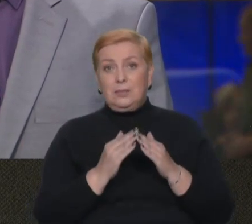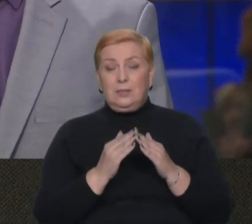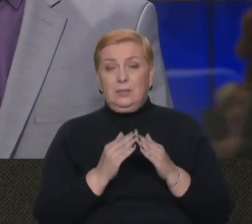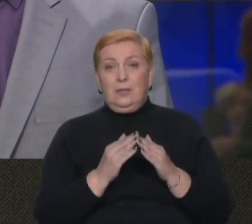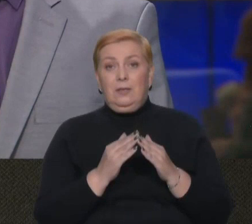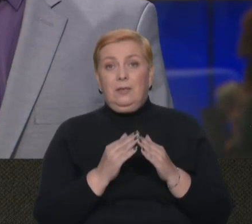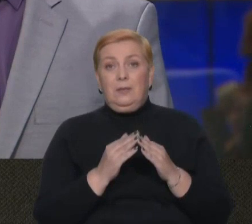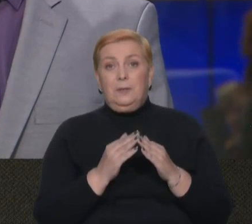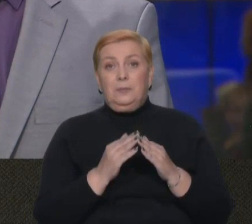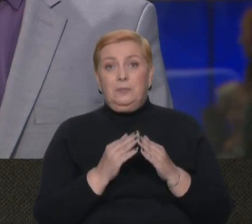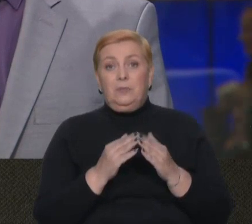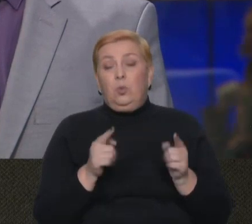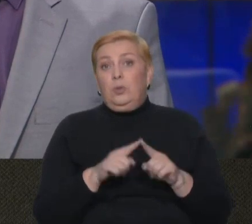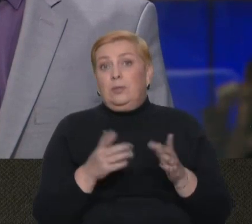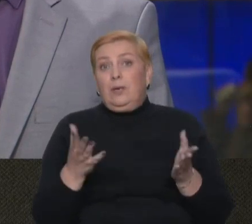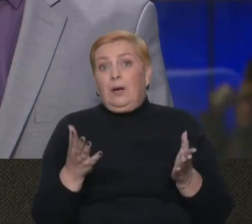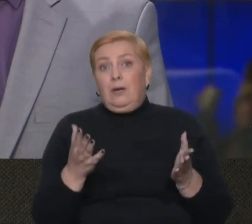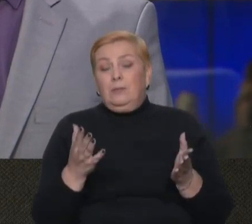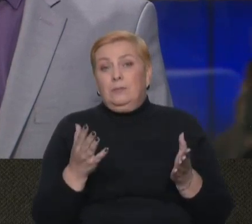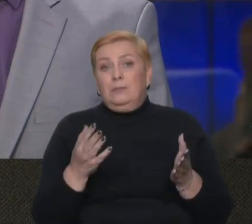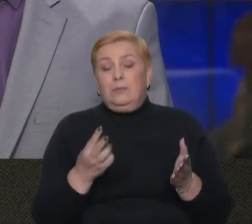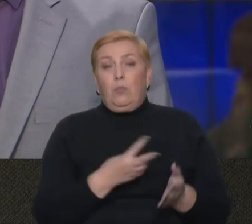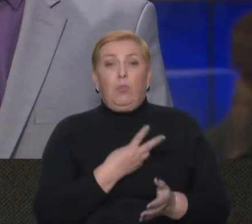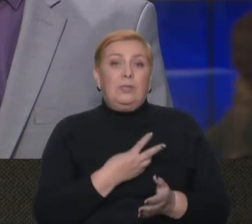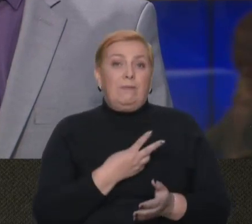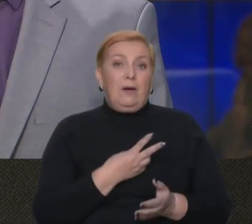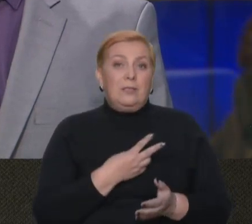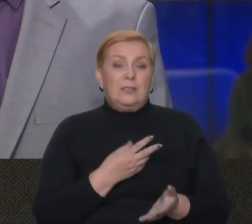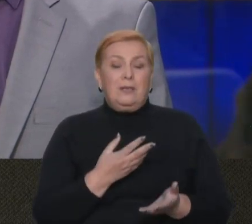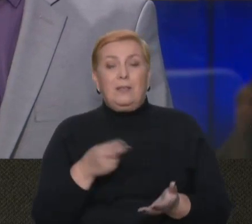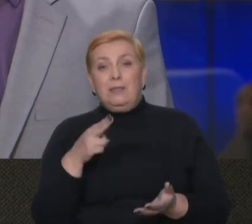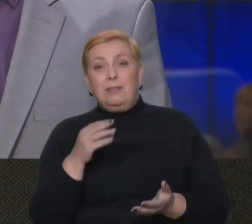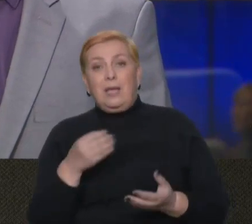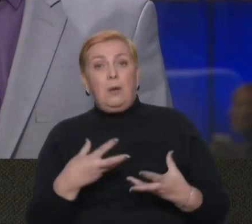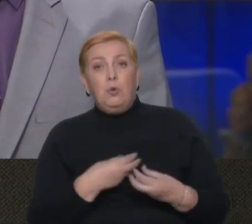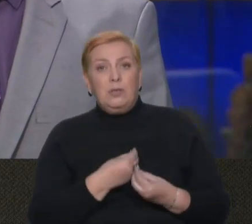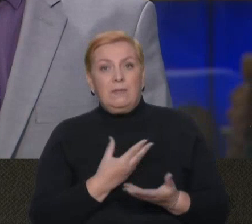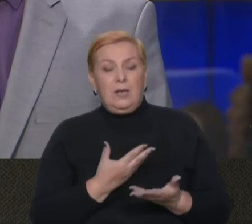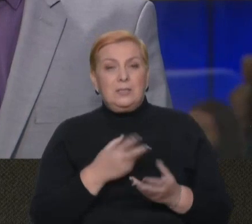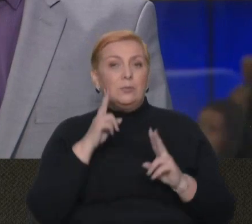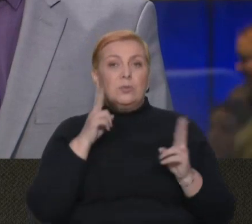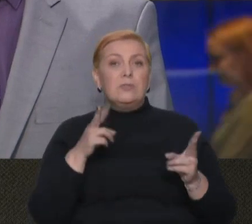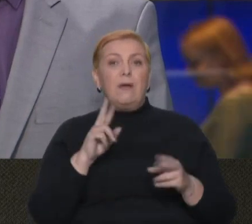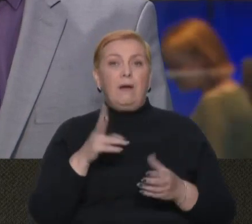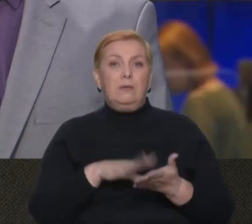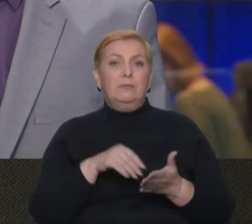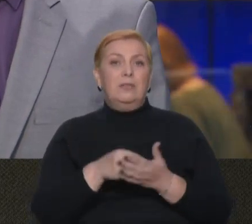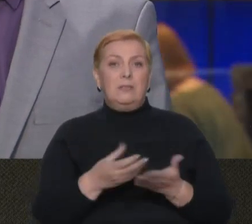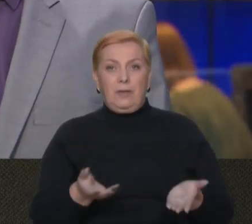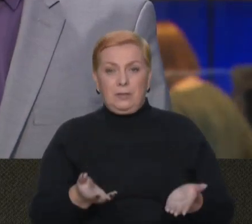вот така мотивация чи демотивация не знаю Як це назвати олександре и коротенько чи